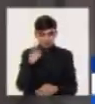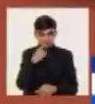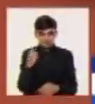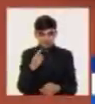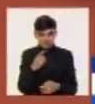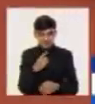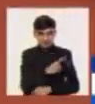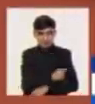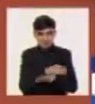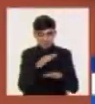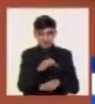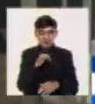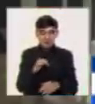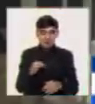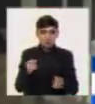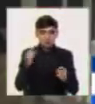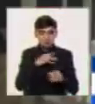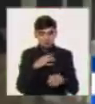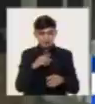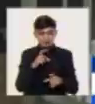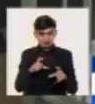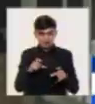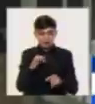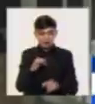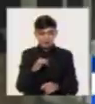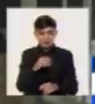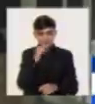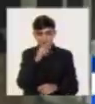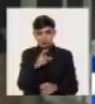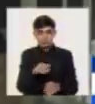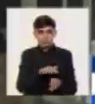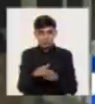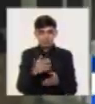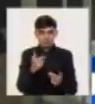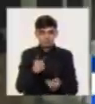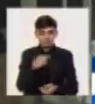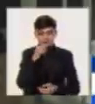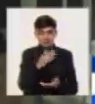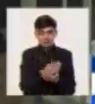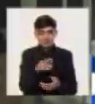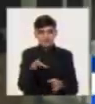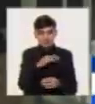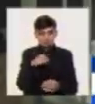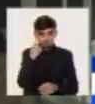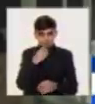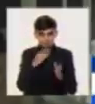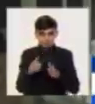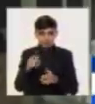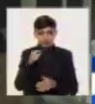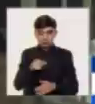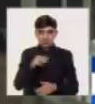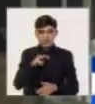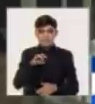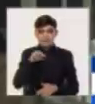Бұл туралы ұлттық қауіпсіздік комитетінің өкілдері анықтаған. Күдіктілер кінәлерін толықтай мойындап отыр. Олардың әрқайсына 1000 айлық есептік